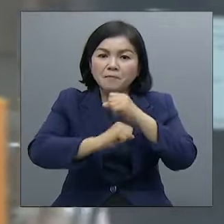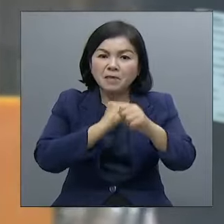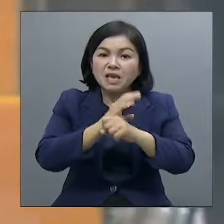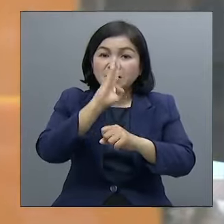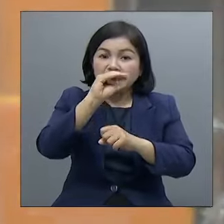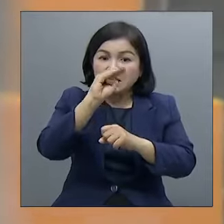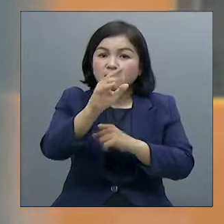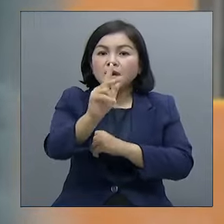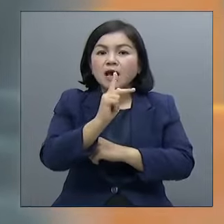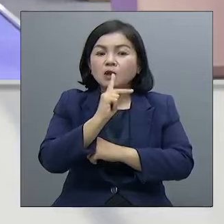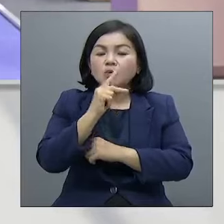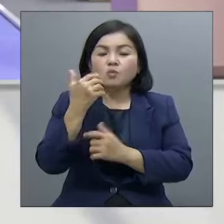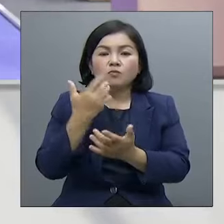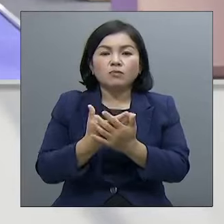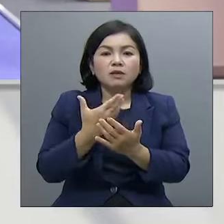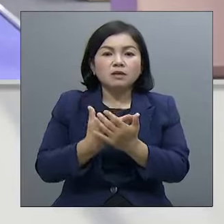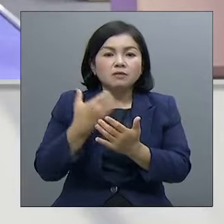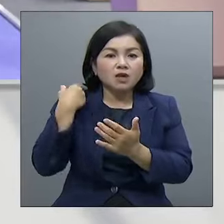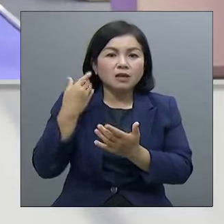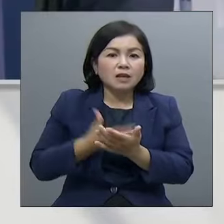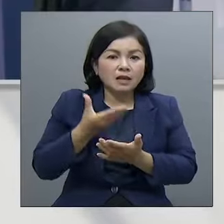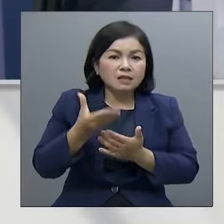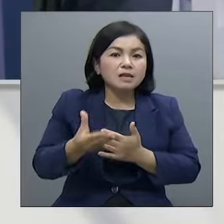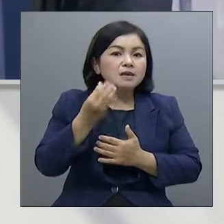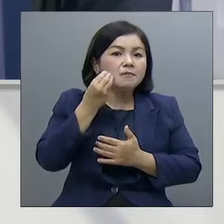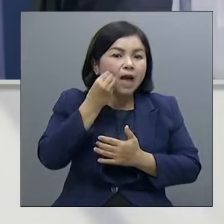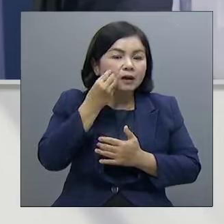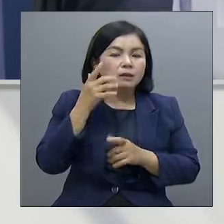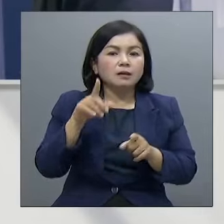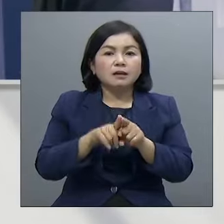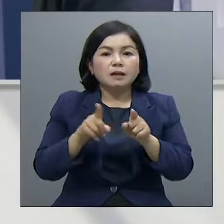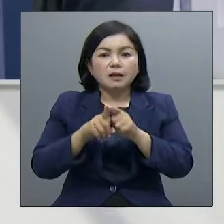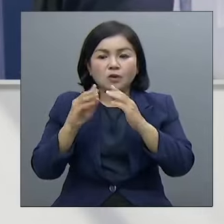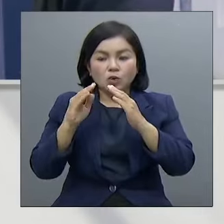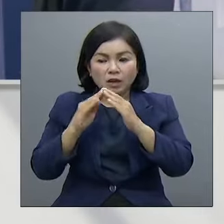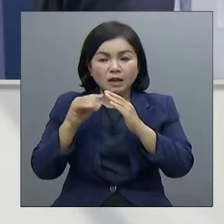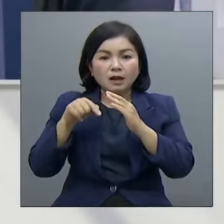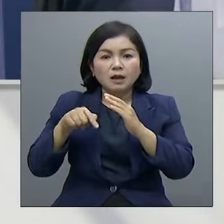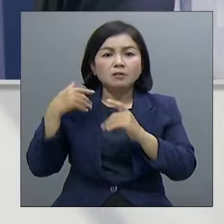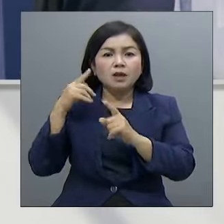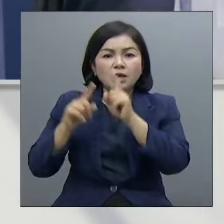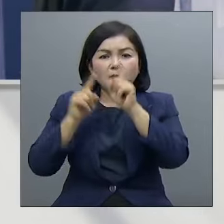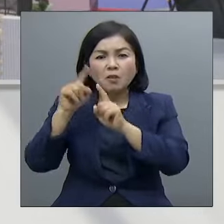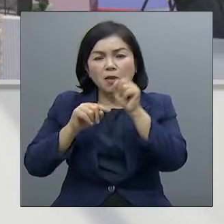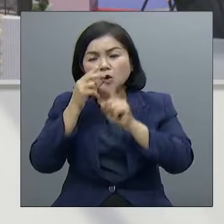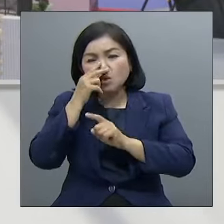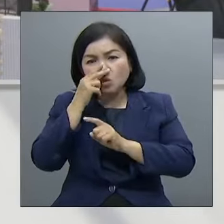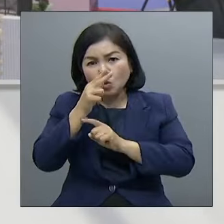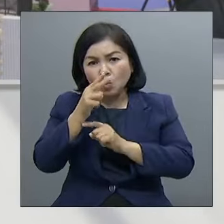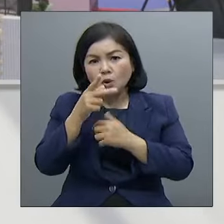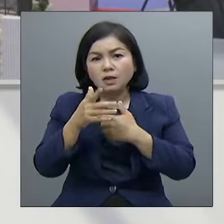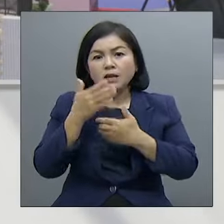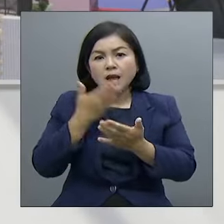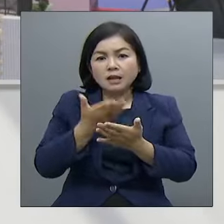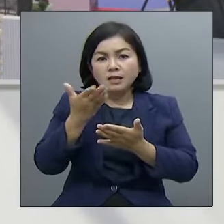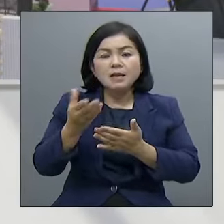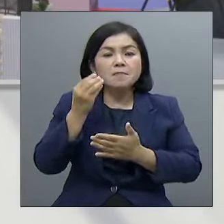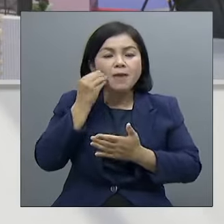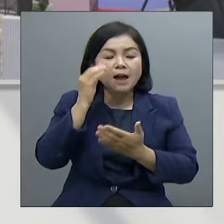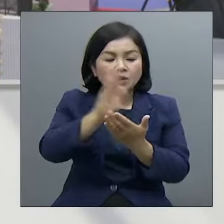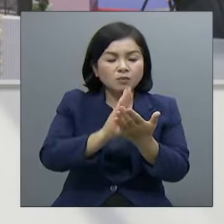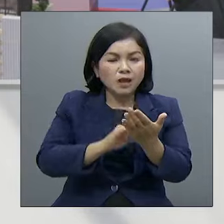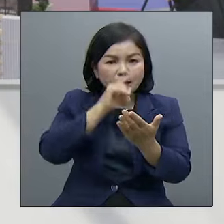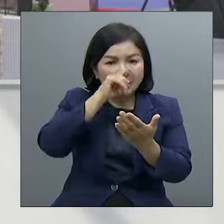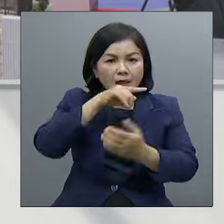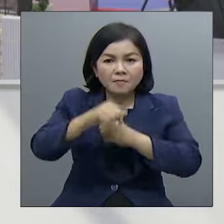ค่ะศูนย์ข้อมูลอสังหาริมทรัพย์ธนาคารอาคารสงเคราะห์มีการประเมินนะคะว่าตลาดอสังหาริมทรัพย์ไทยในปีนี้ก็จะ